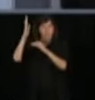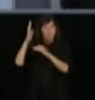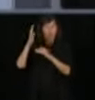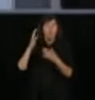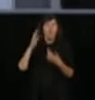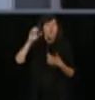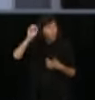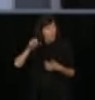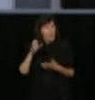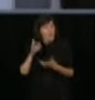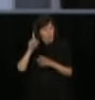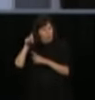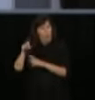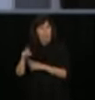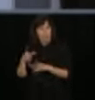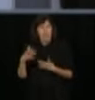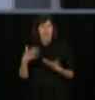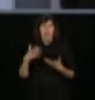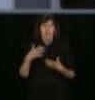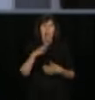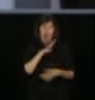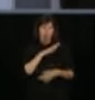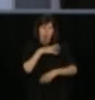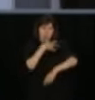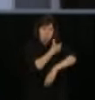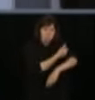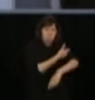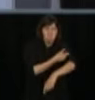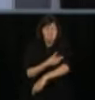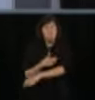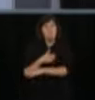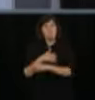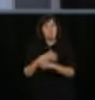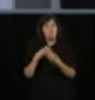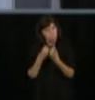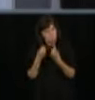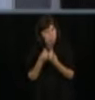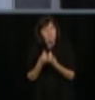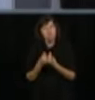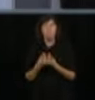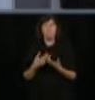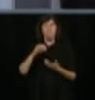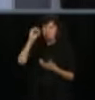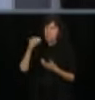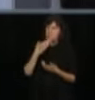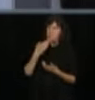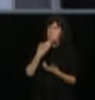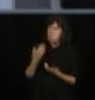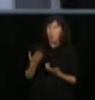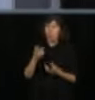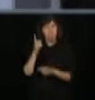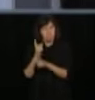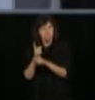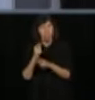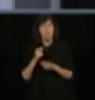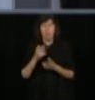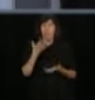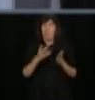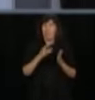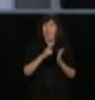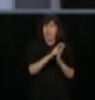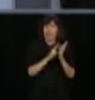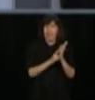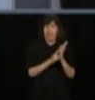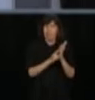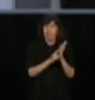catégories-là. On va voir si on doit ajouter d'autres mesures en fonction de l'épidémiologie qui va être observée. Mais à date,